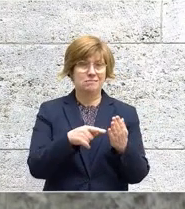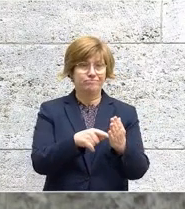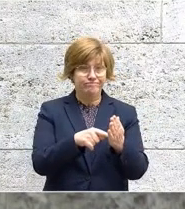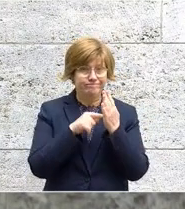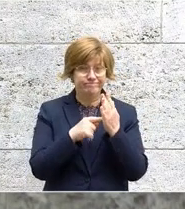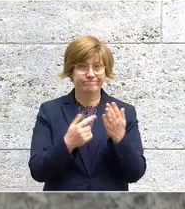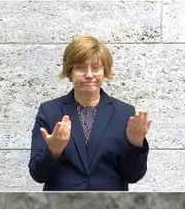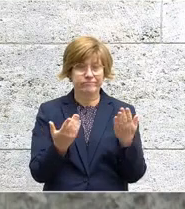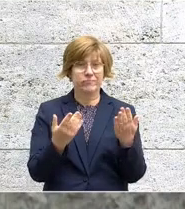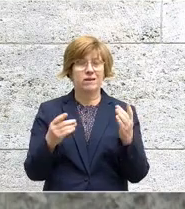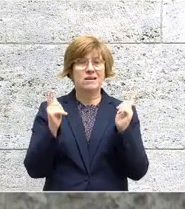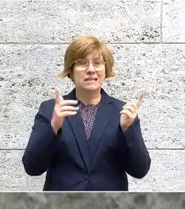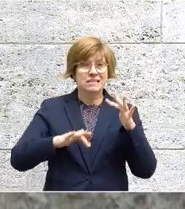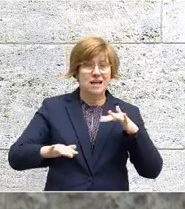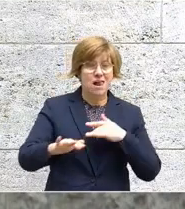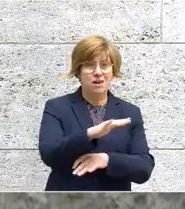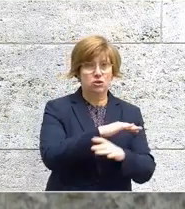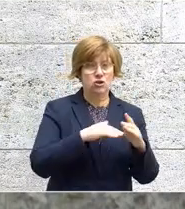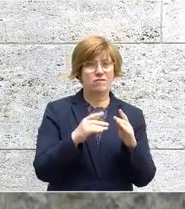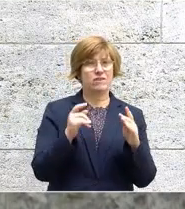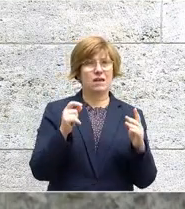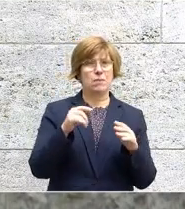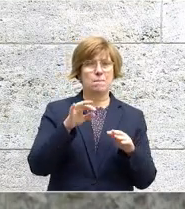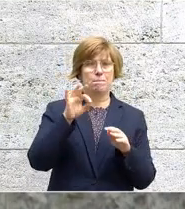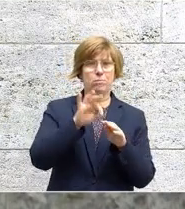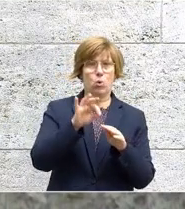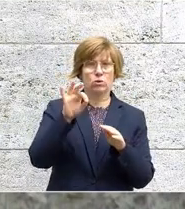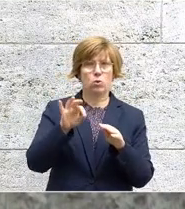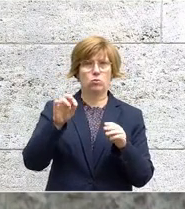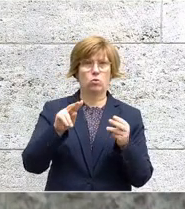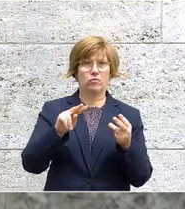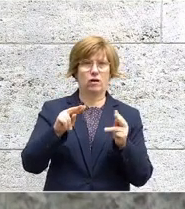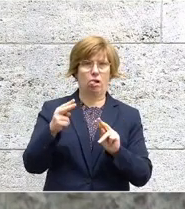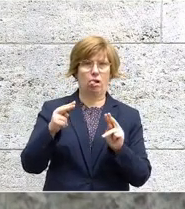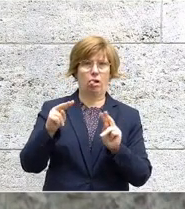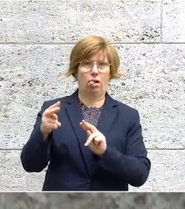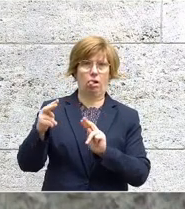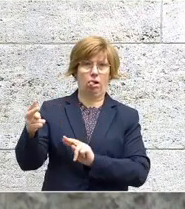zeigen, dass in unserer Gesellschaft Kipppunkte entstehen.